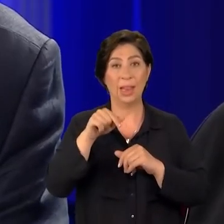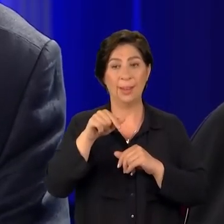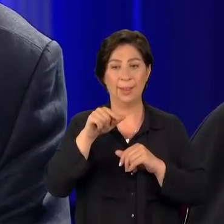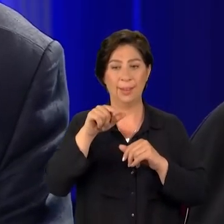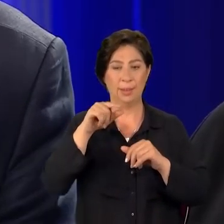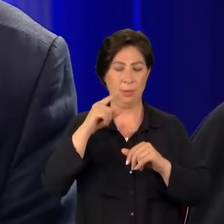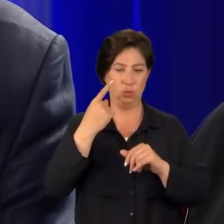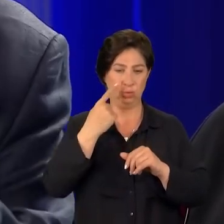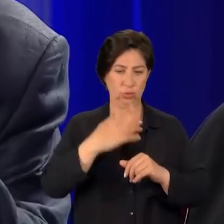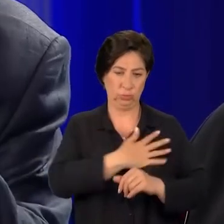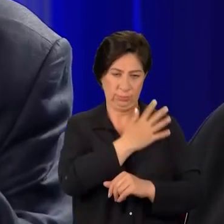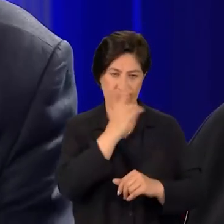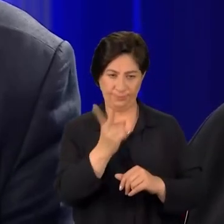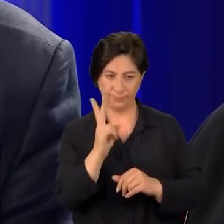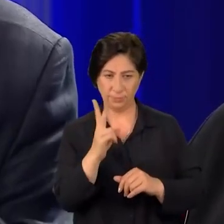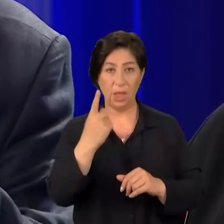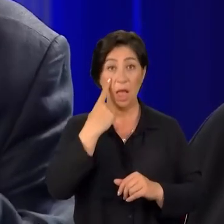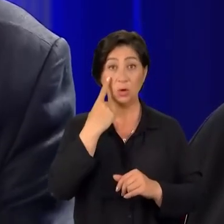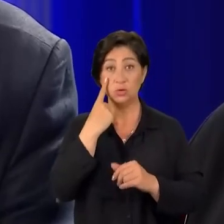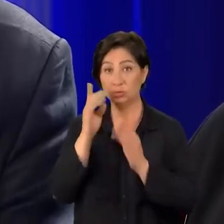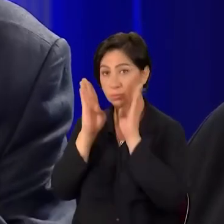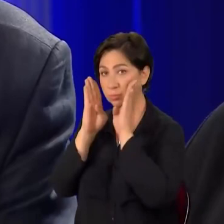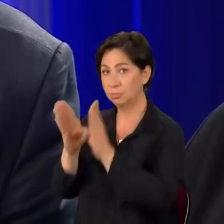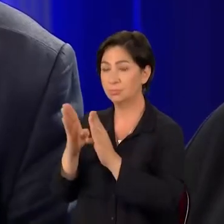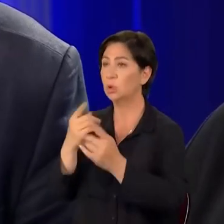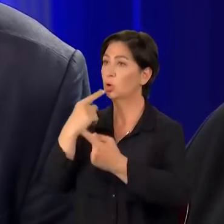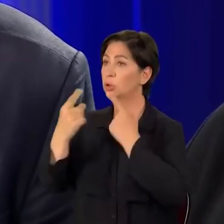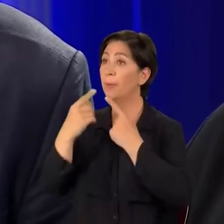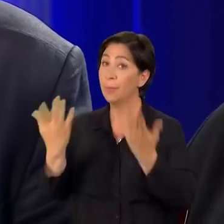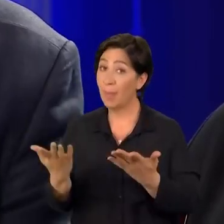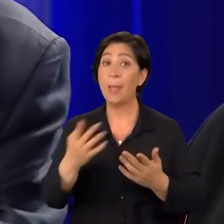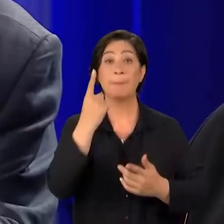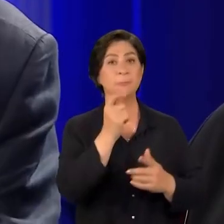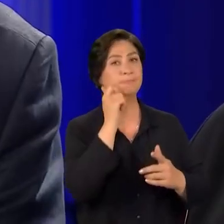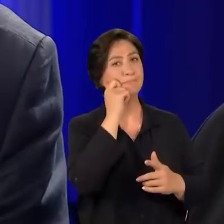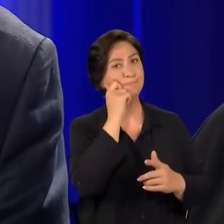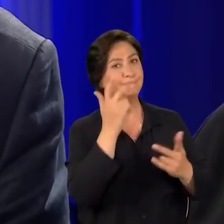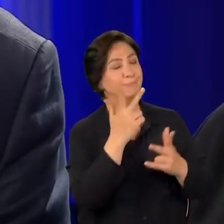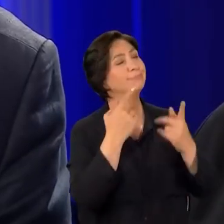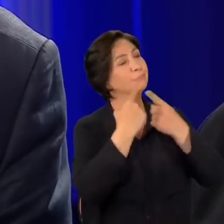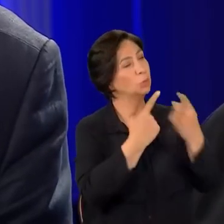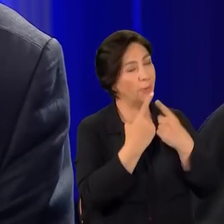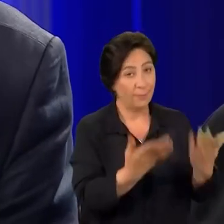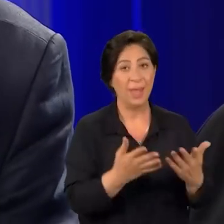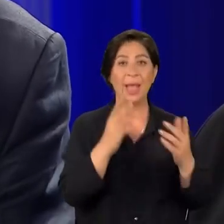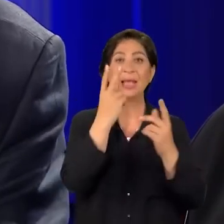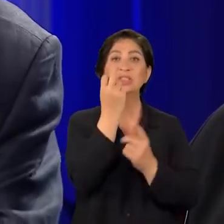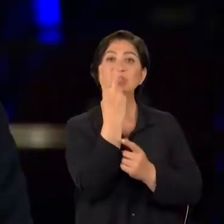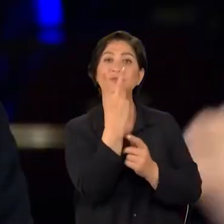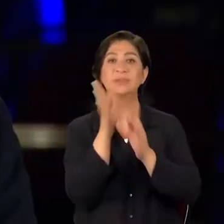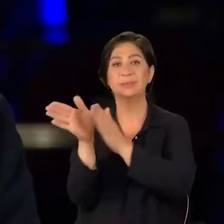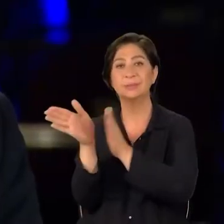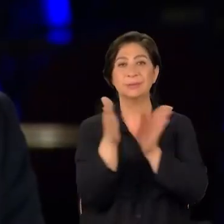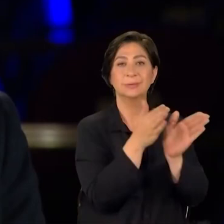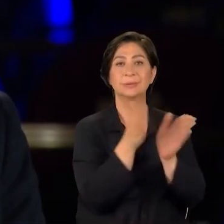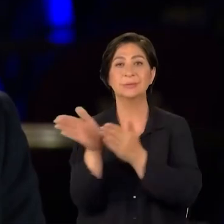laik kesime de yani bir Cumhuriyet Halk Parti tabanına, Atatürkçü bir kitleye de hitap edebilme, bir muhafazakar tabana da hitap edebilme. Yani